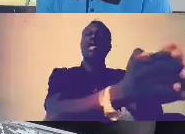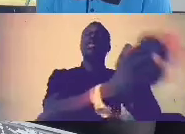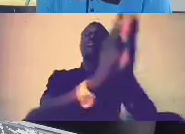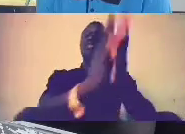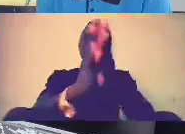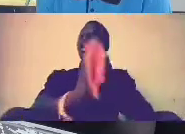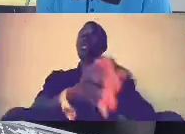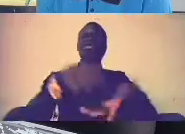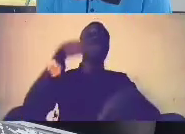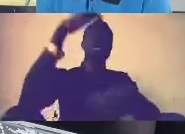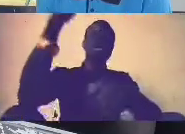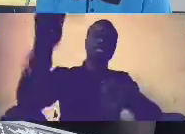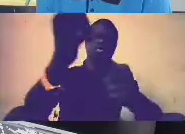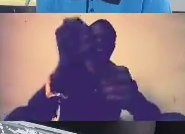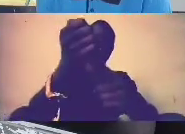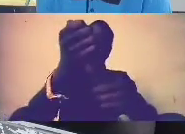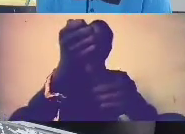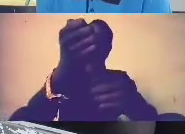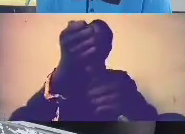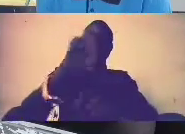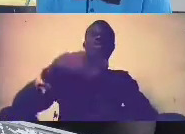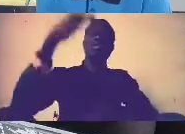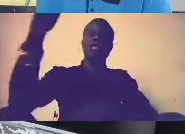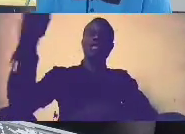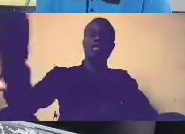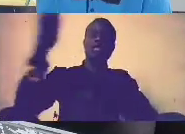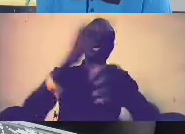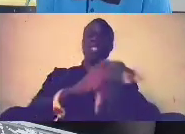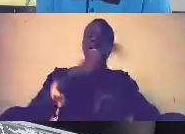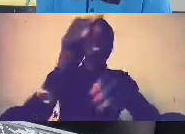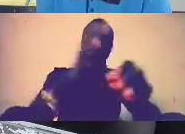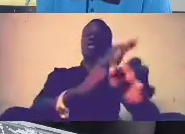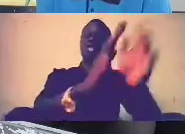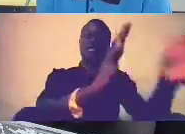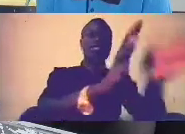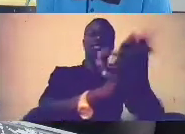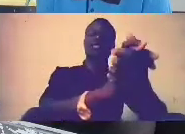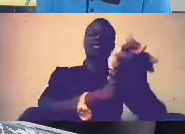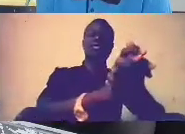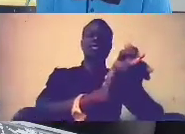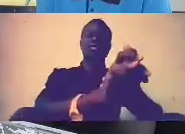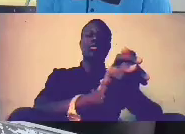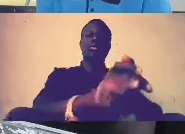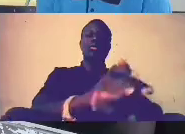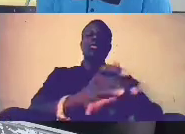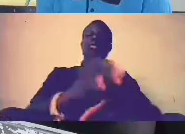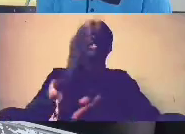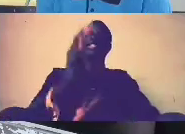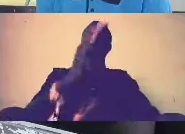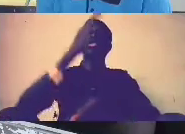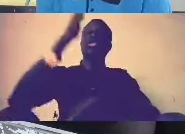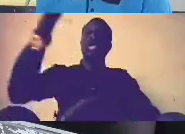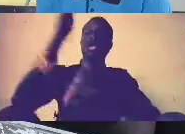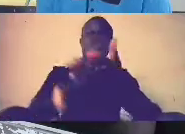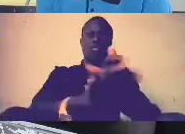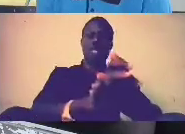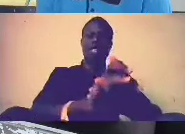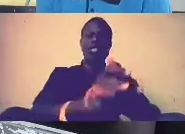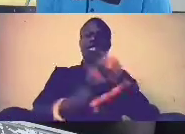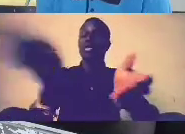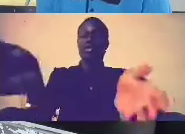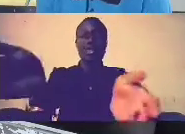abandon à un projet qu'on a débuté, mais par peur d'y arriver à un abandon. Soit disant que je